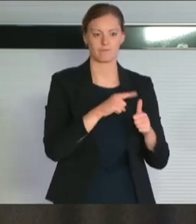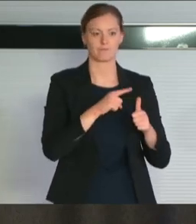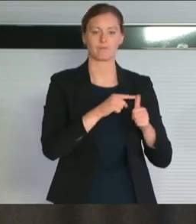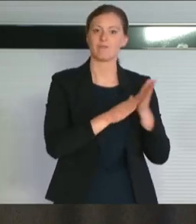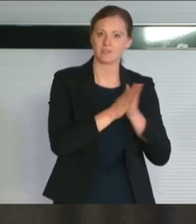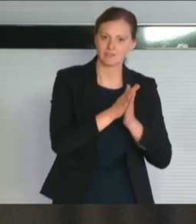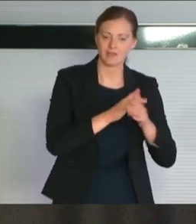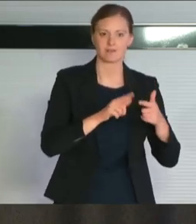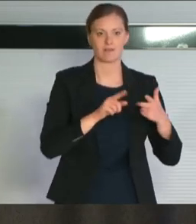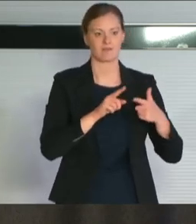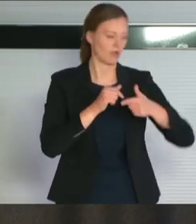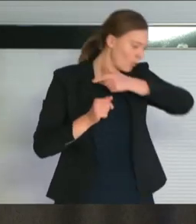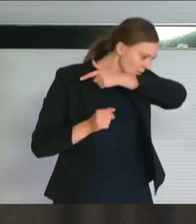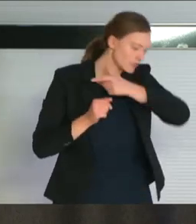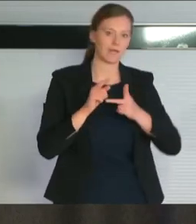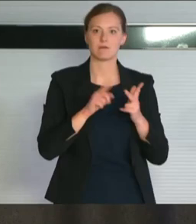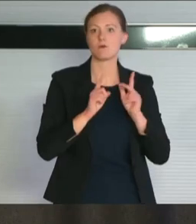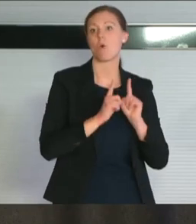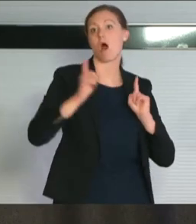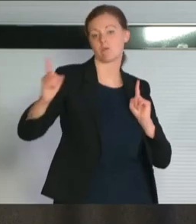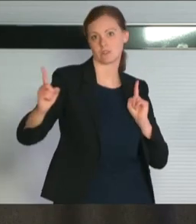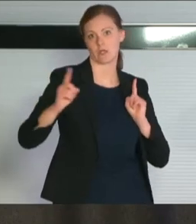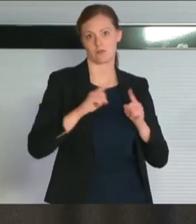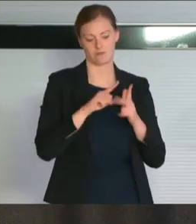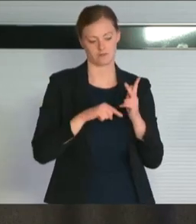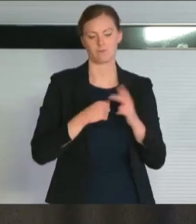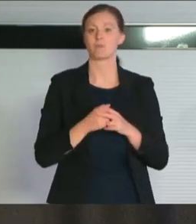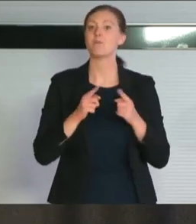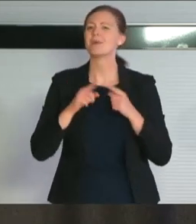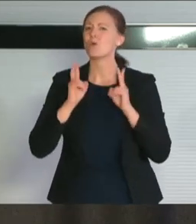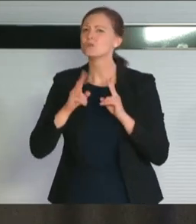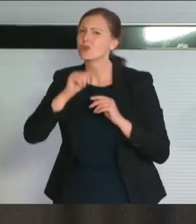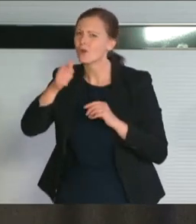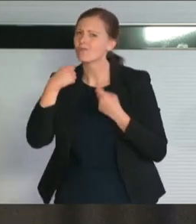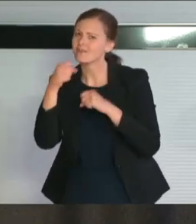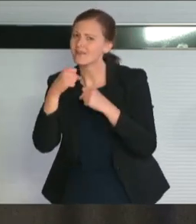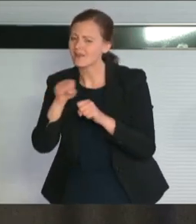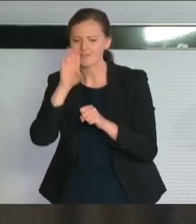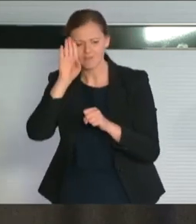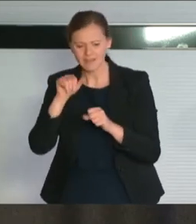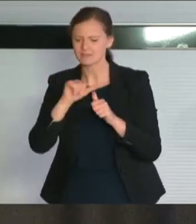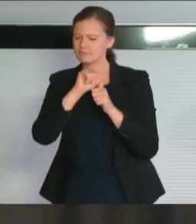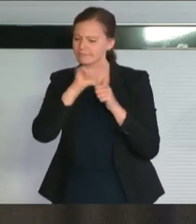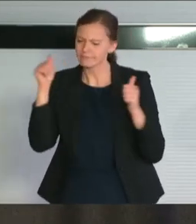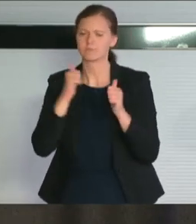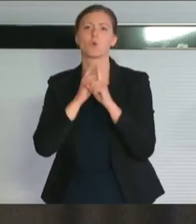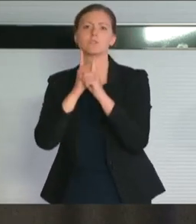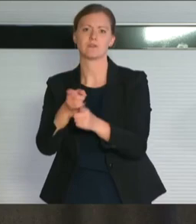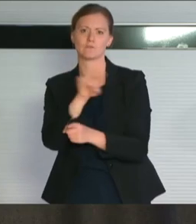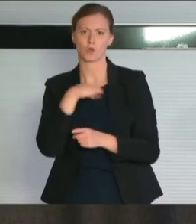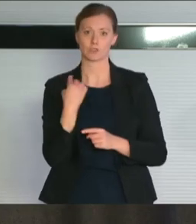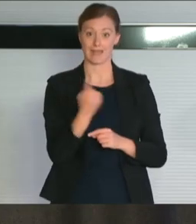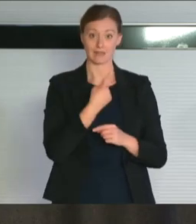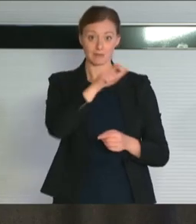albuen og holde avstand. Men vi viderefører også de tøffe tiltakene som vi vet har store konsekvenser for oss som